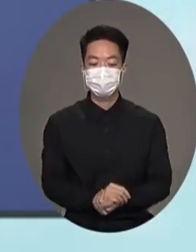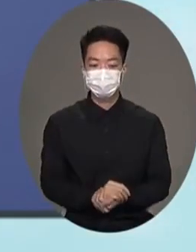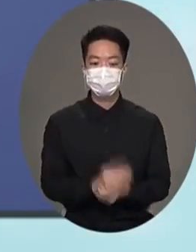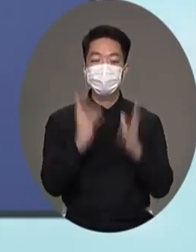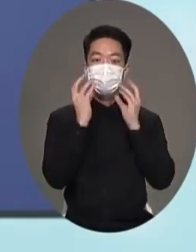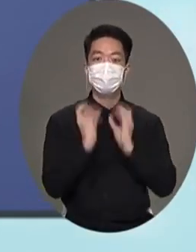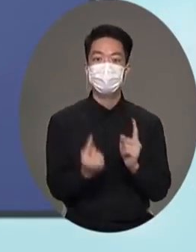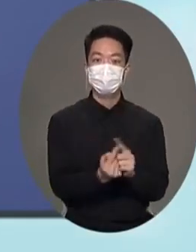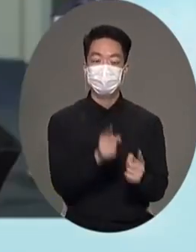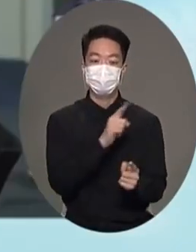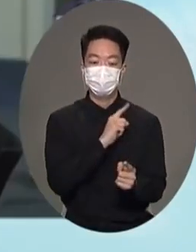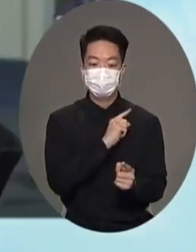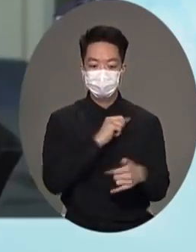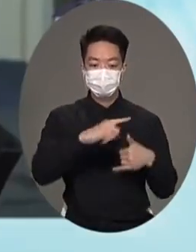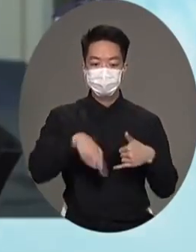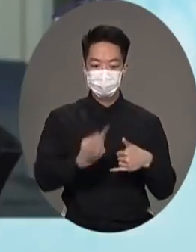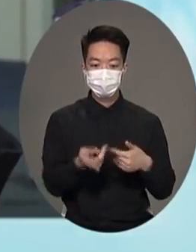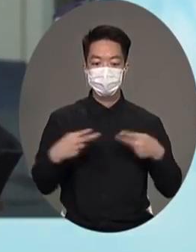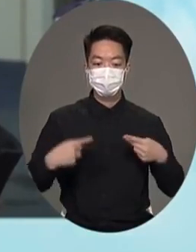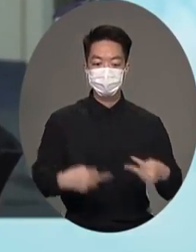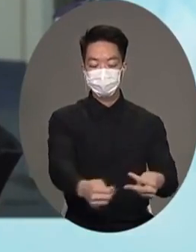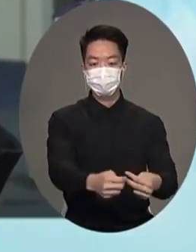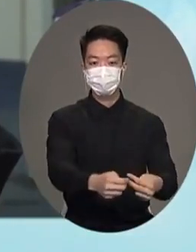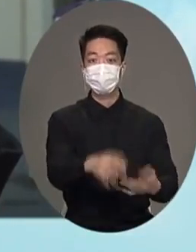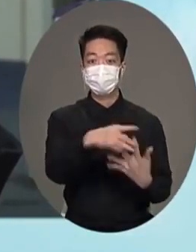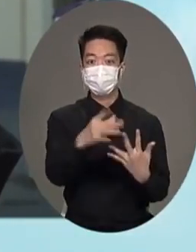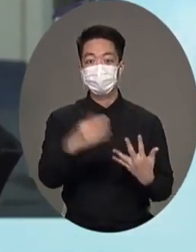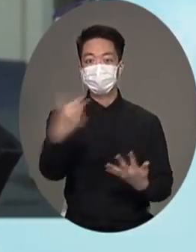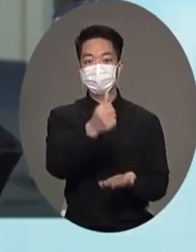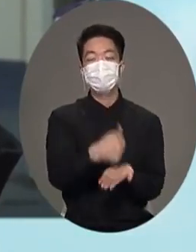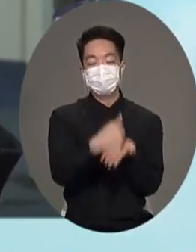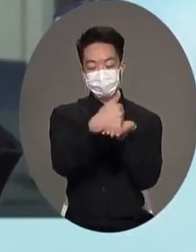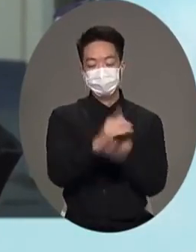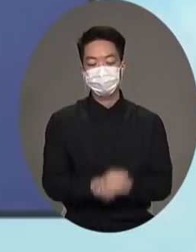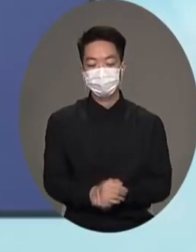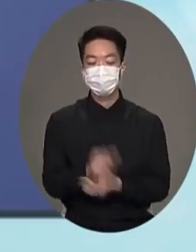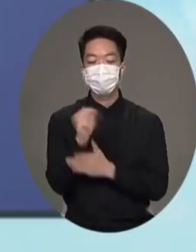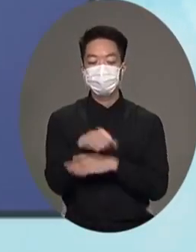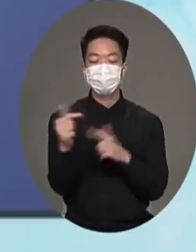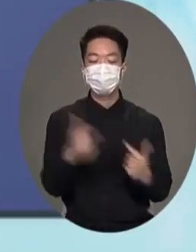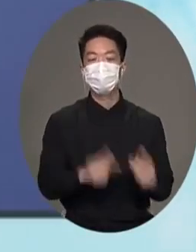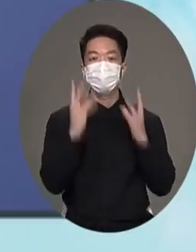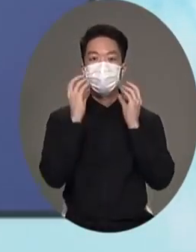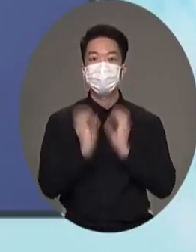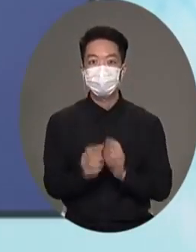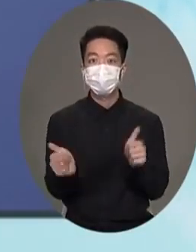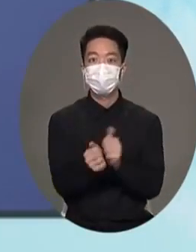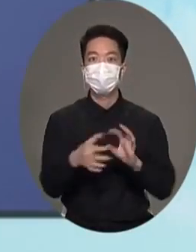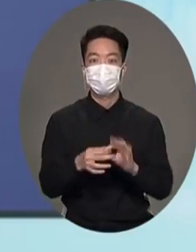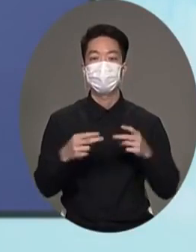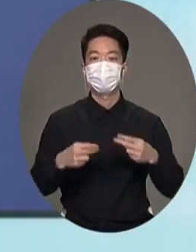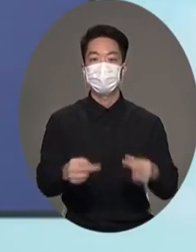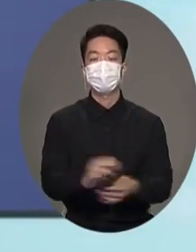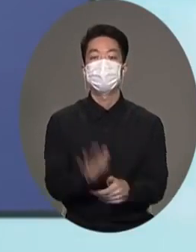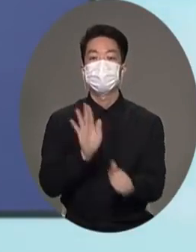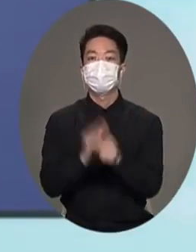民自主决定自身命运前途的权利，愿意继续同阿富汗发展睦邻友好合作关系，为阿